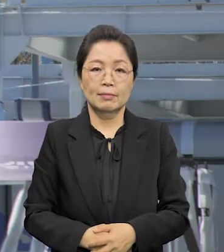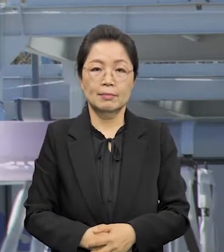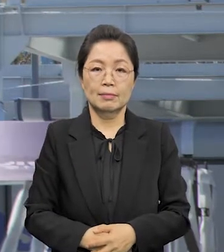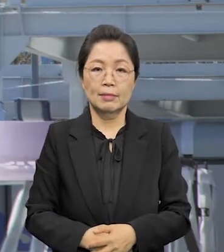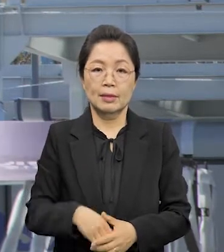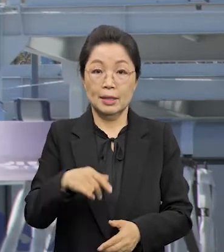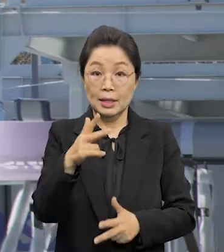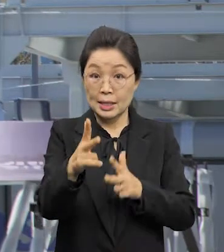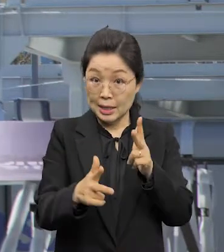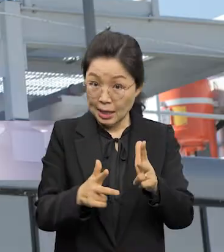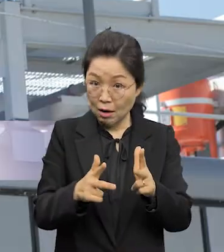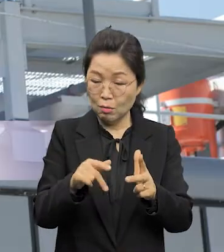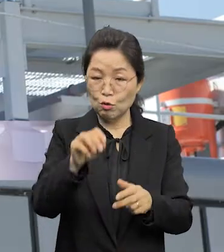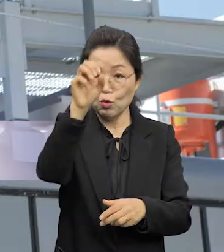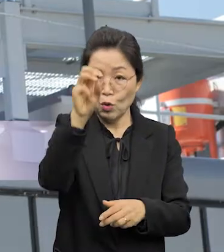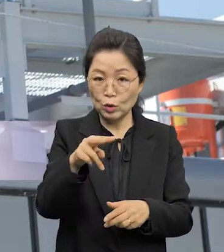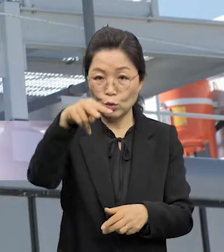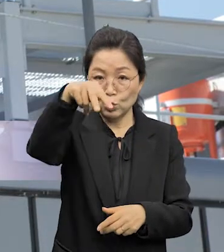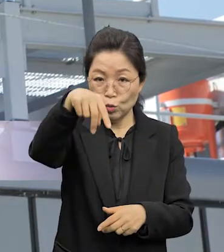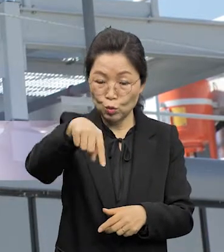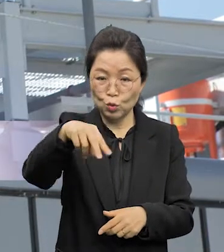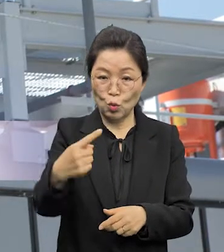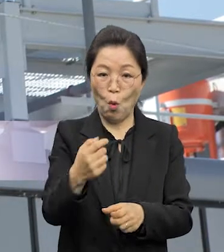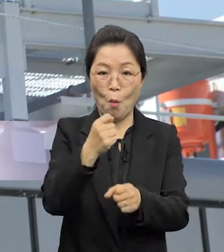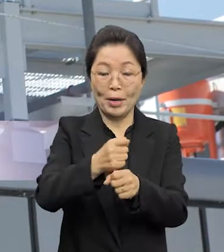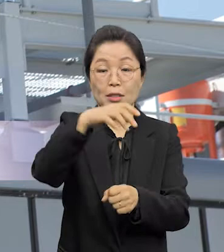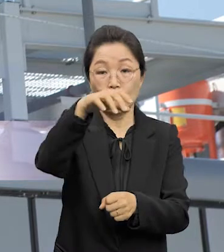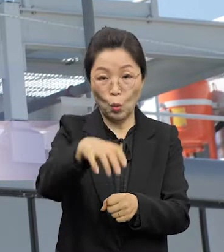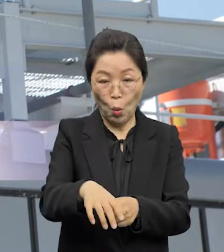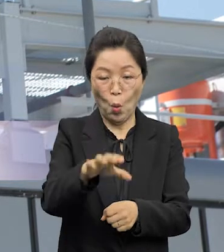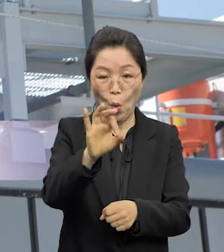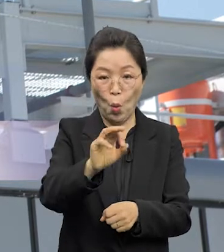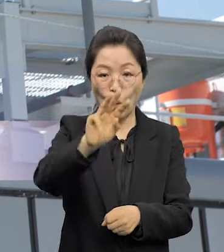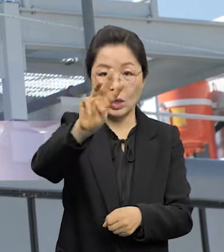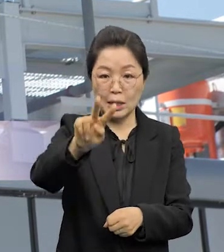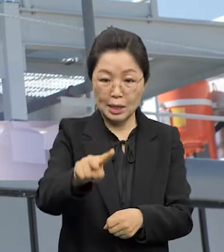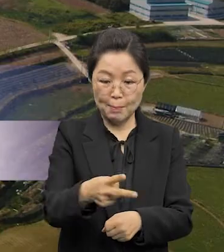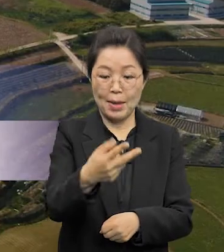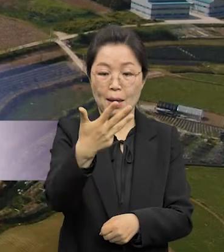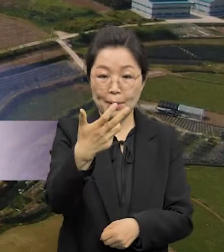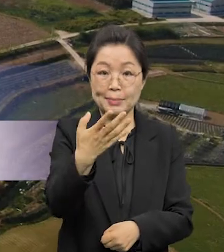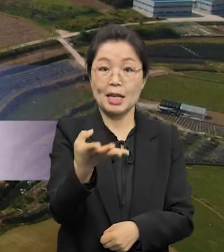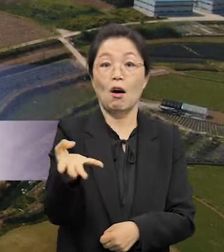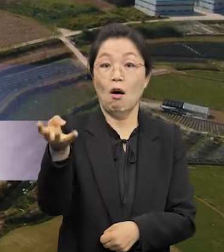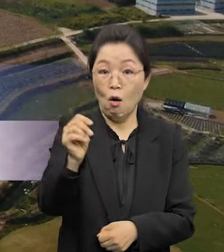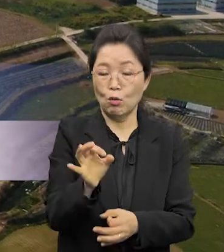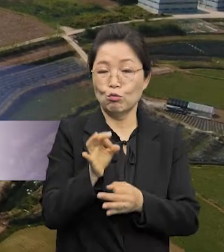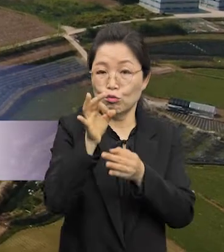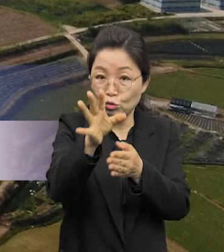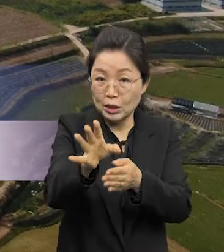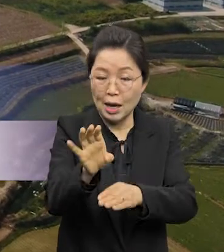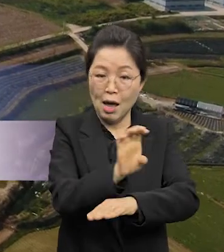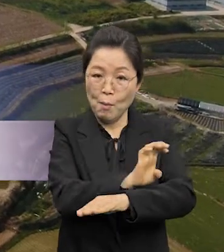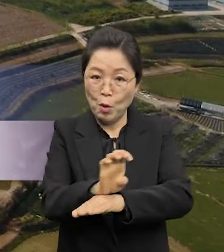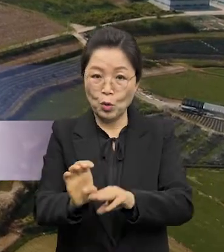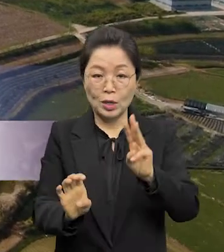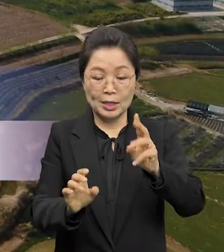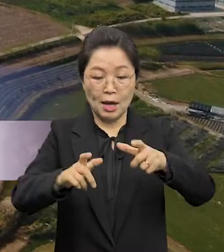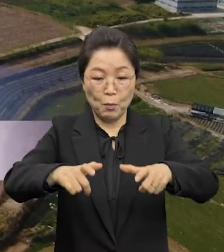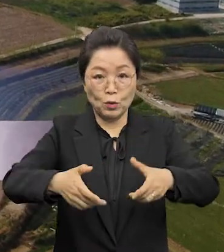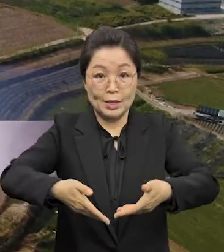기반 시설인 광주 수소 생산기지를 총 사업비 284억 원을 들여 평동 3차 산단에 건설